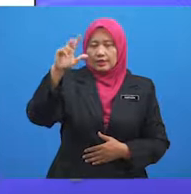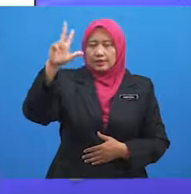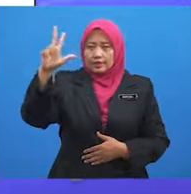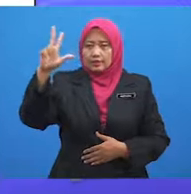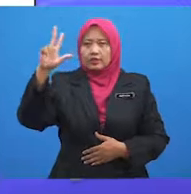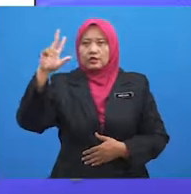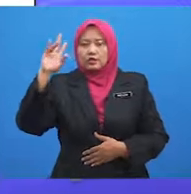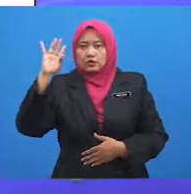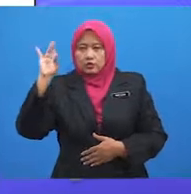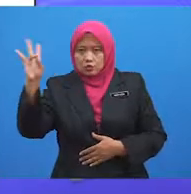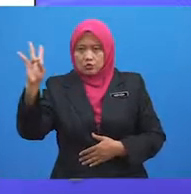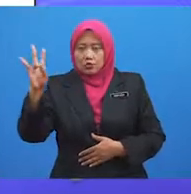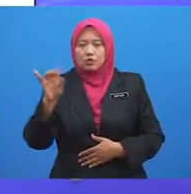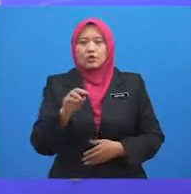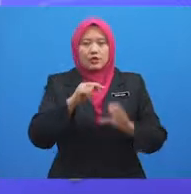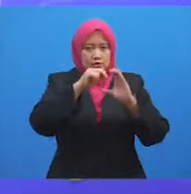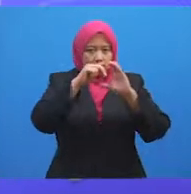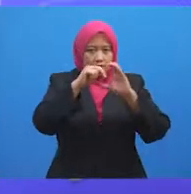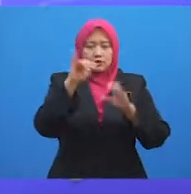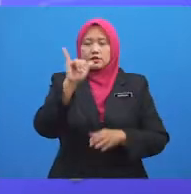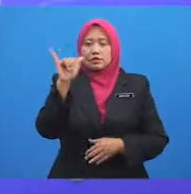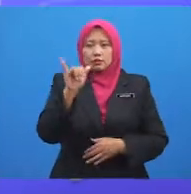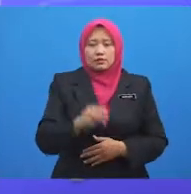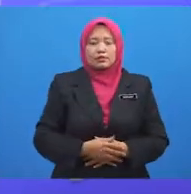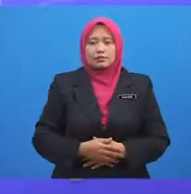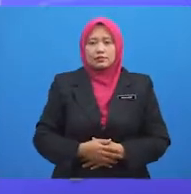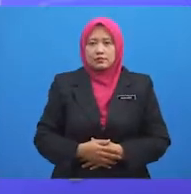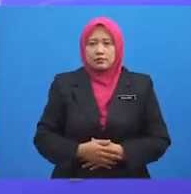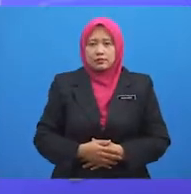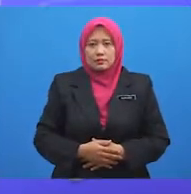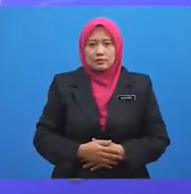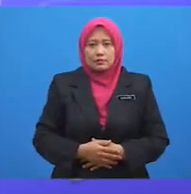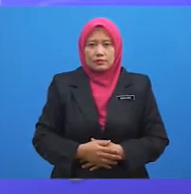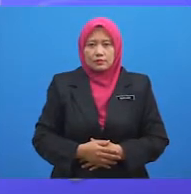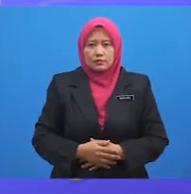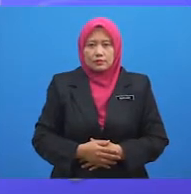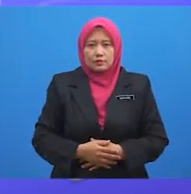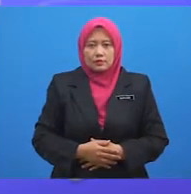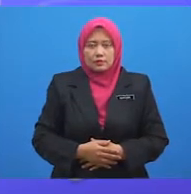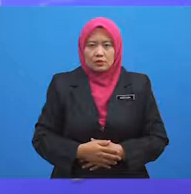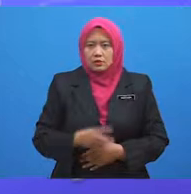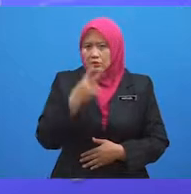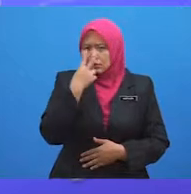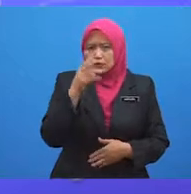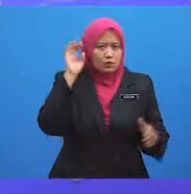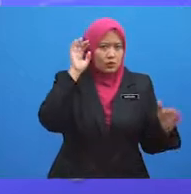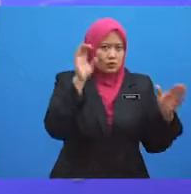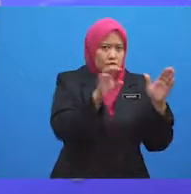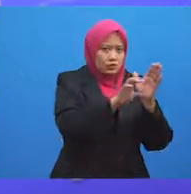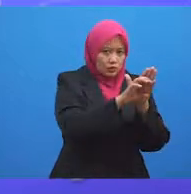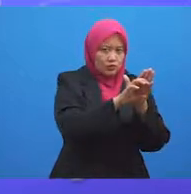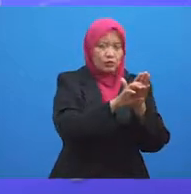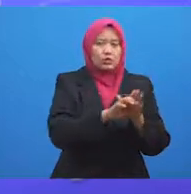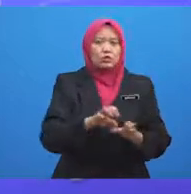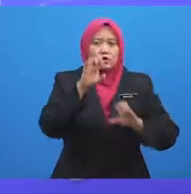ialah 20. Gambar raja menunjukkan beberapa contoh isotop.